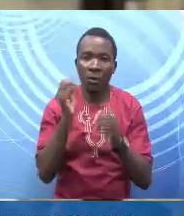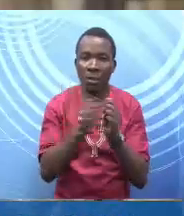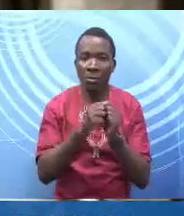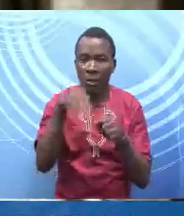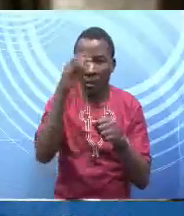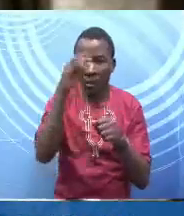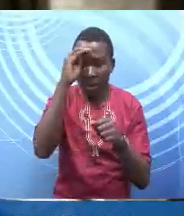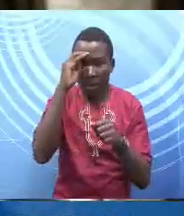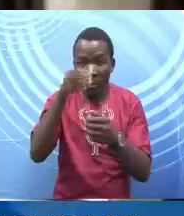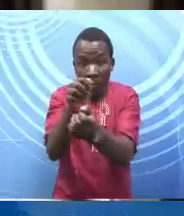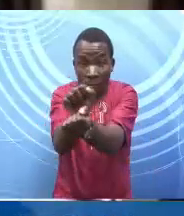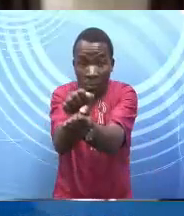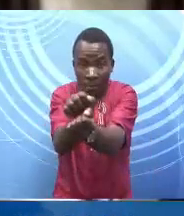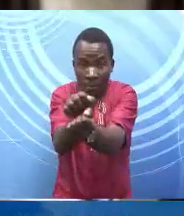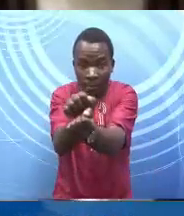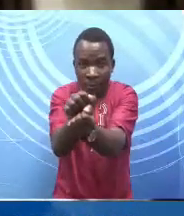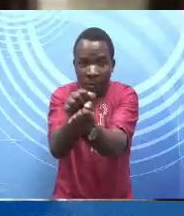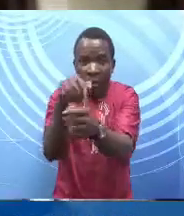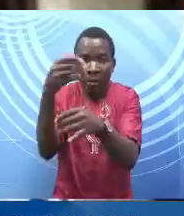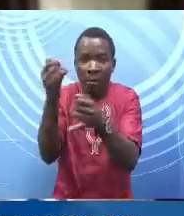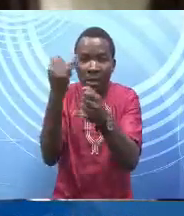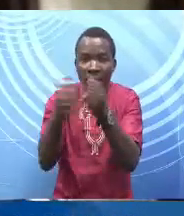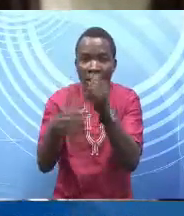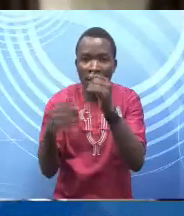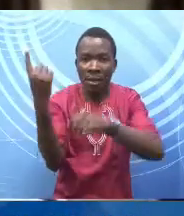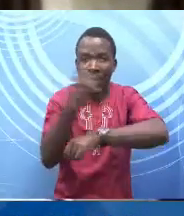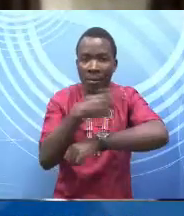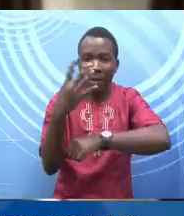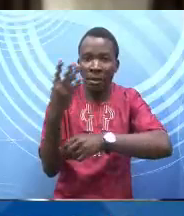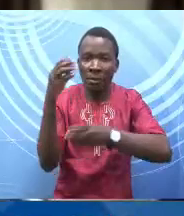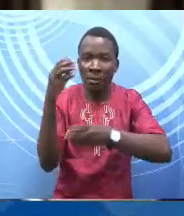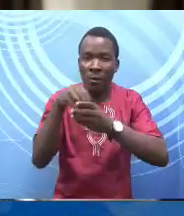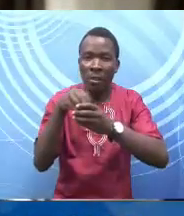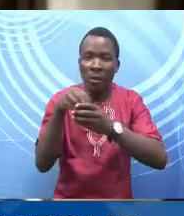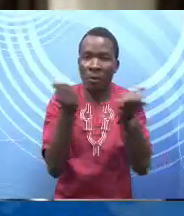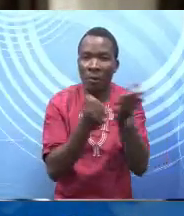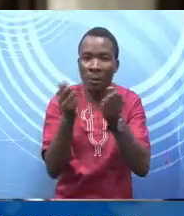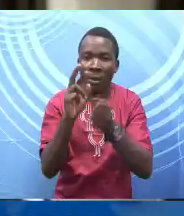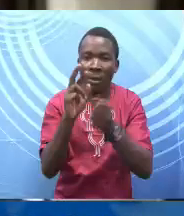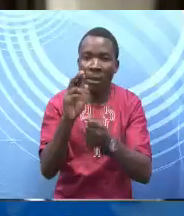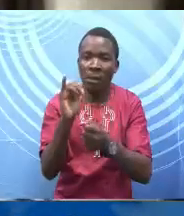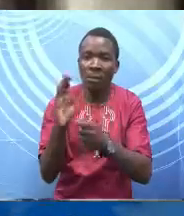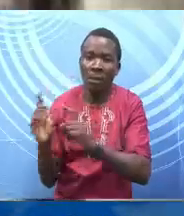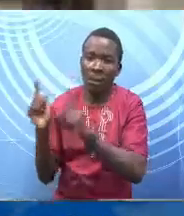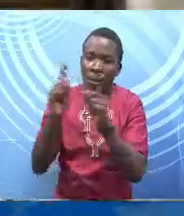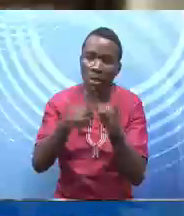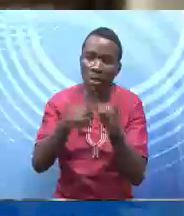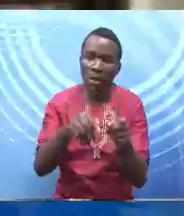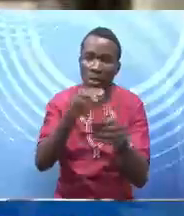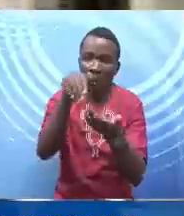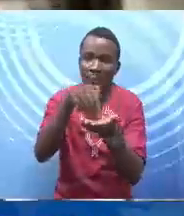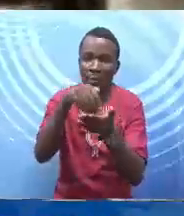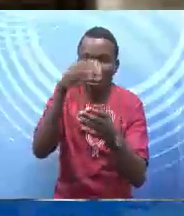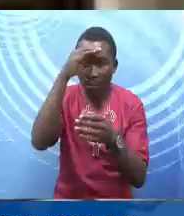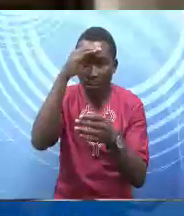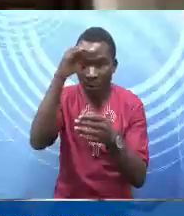banyambika amapingu. Imana ntamaze iminsi ine banshyira muri pandagari njyanwa kuri sitasiyo ya polisi mu